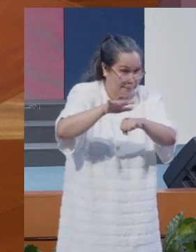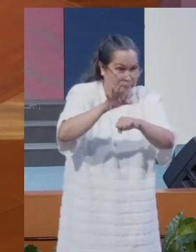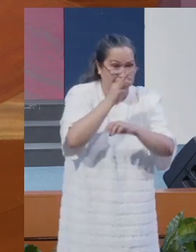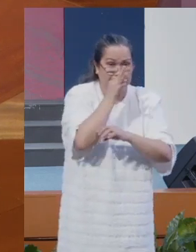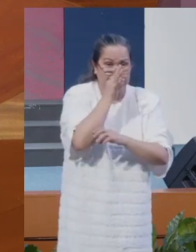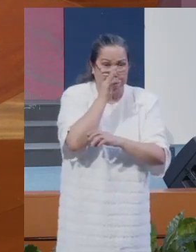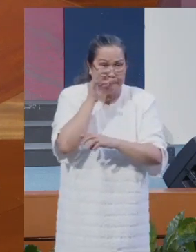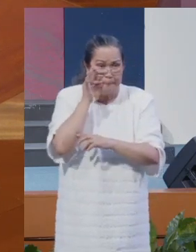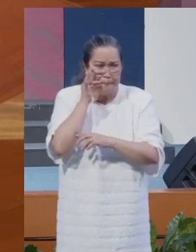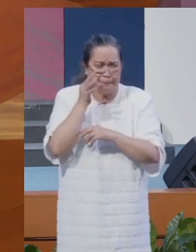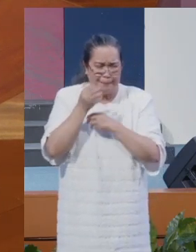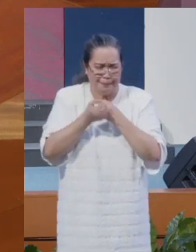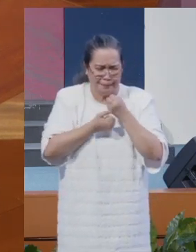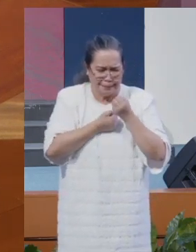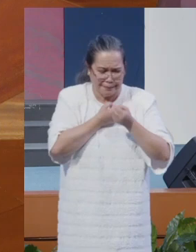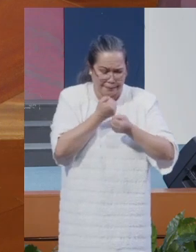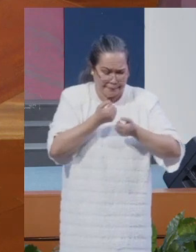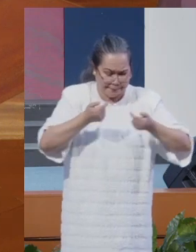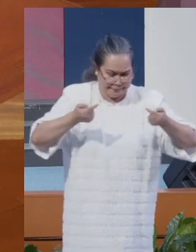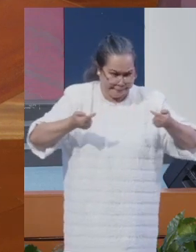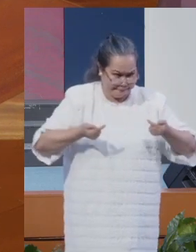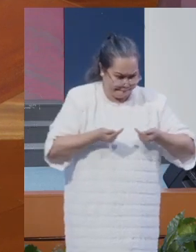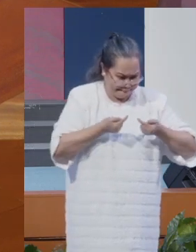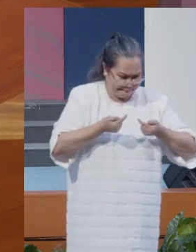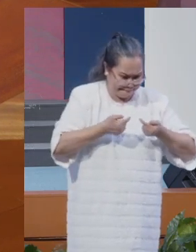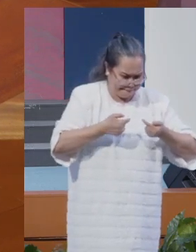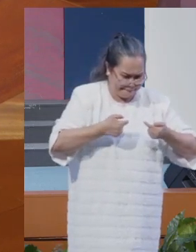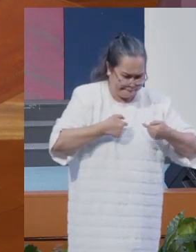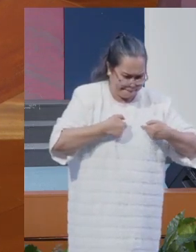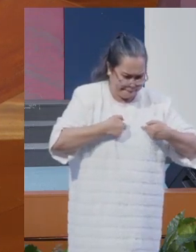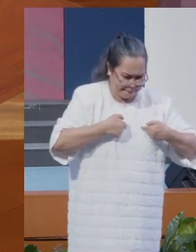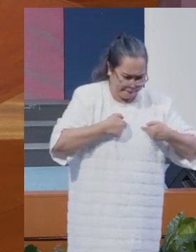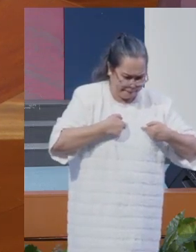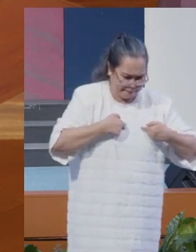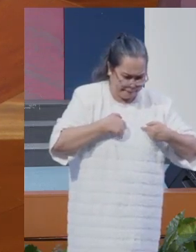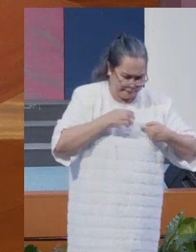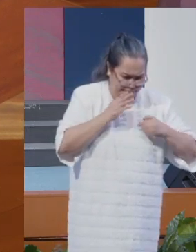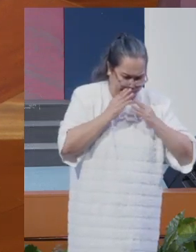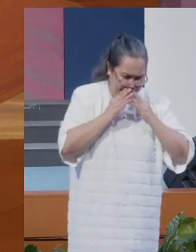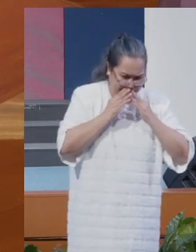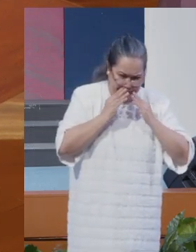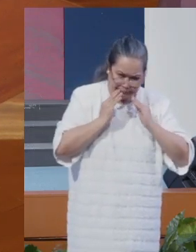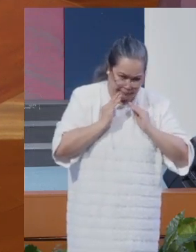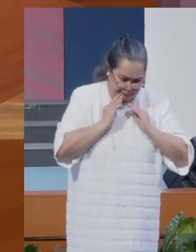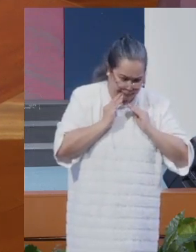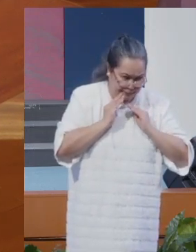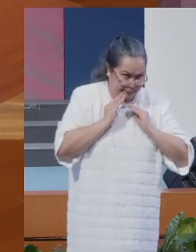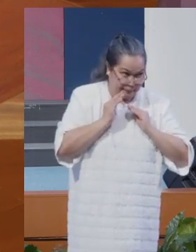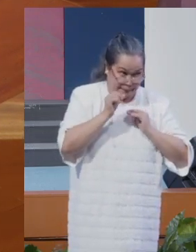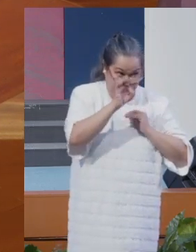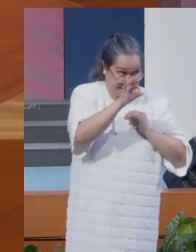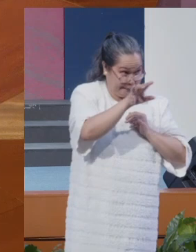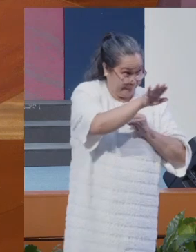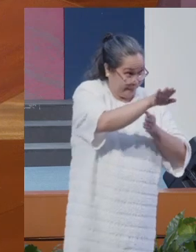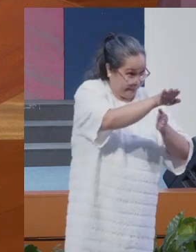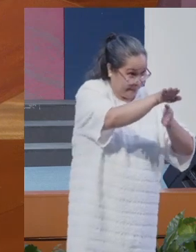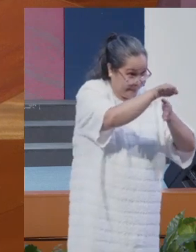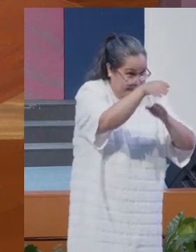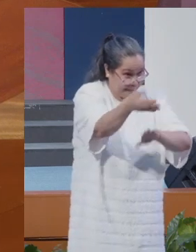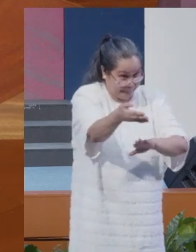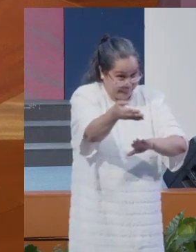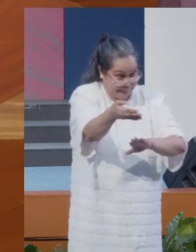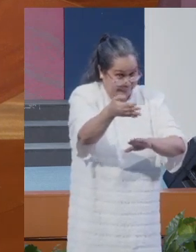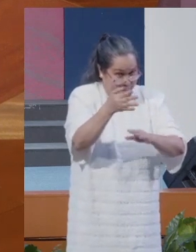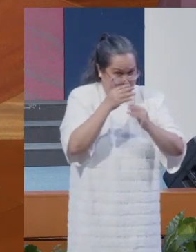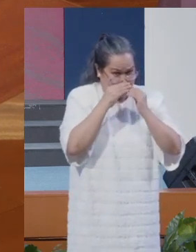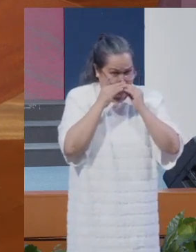to mourn over their sins. Kaya naging kaugalian nila, kapag may namamatay o kapag may kalungkutan, sila